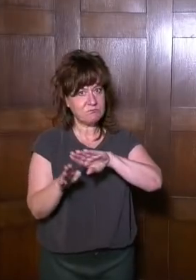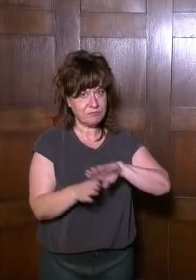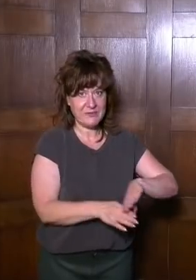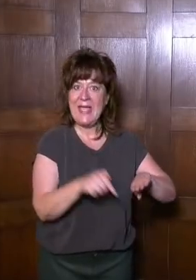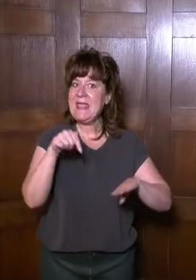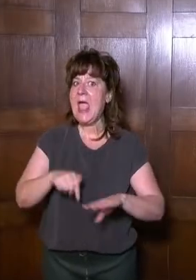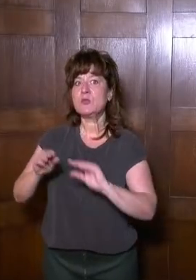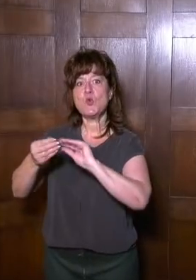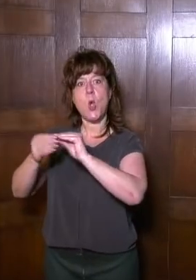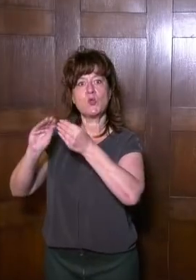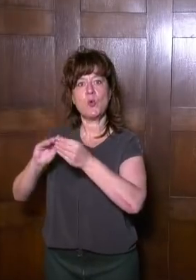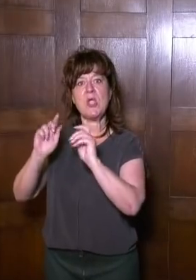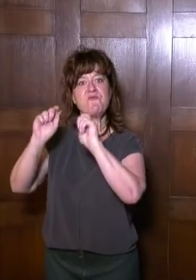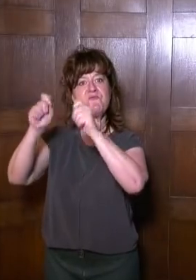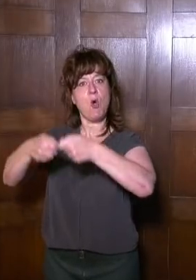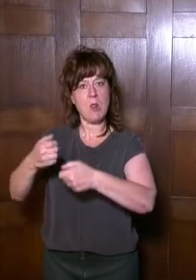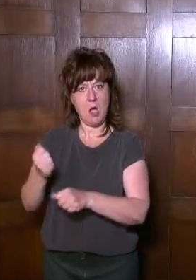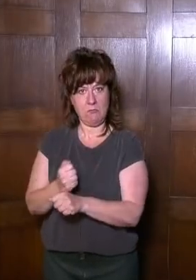konstruktive Vorschlagsebene.